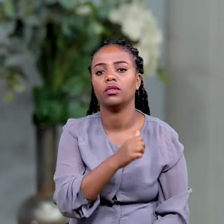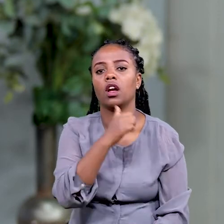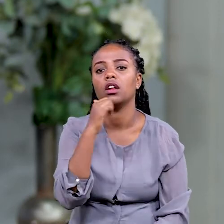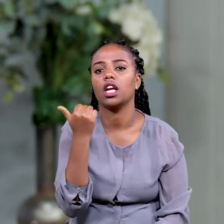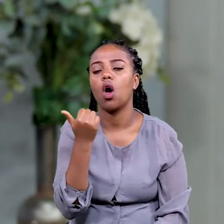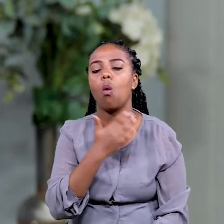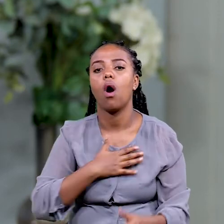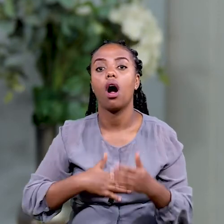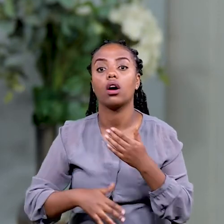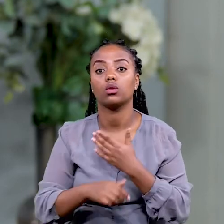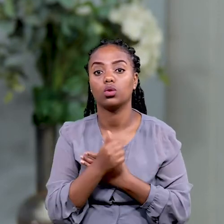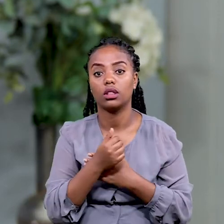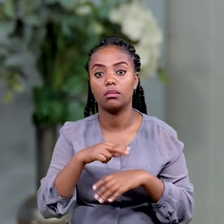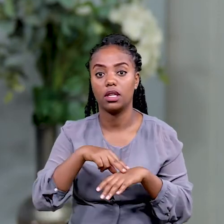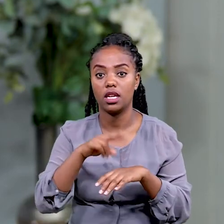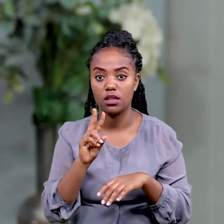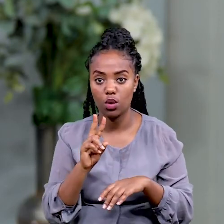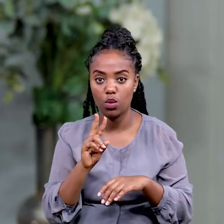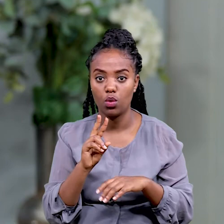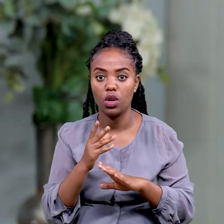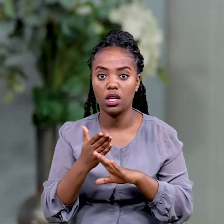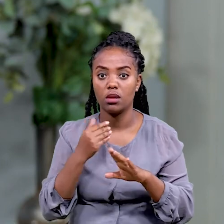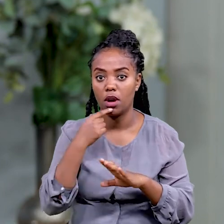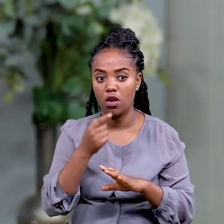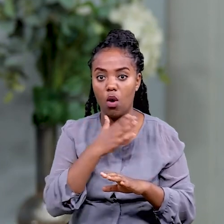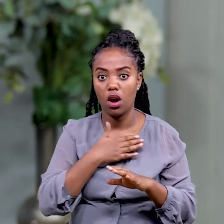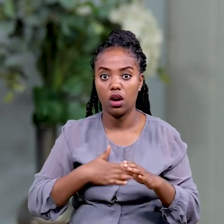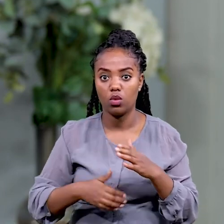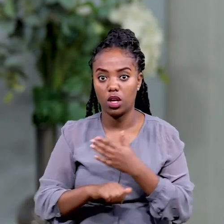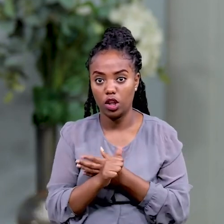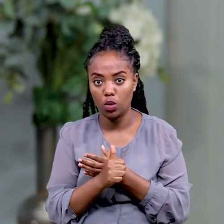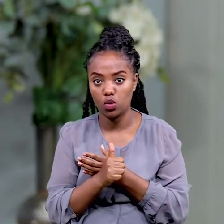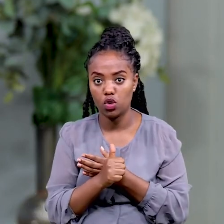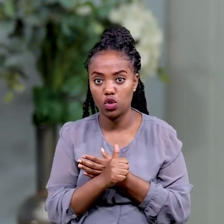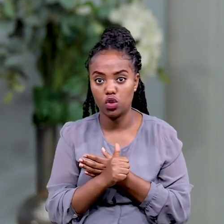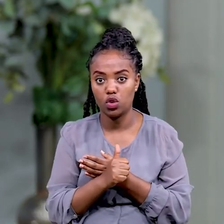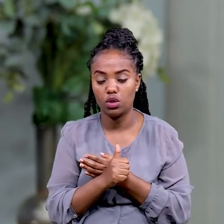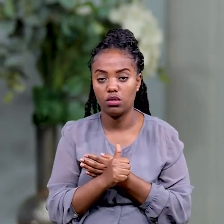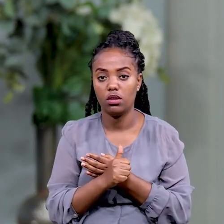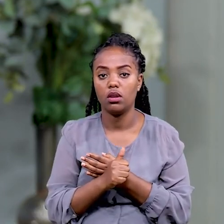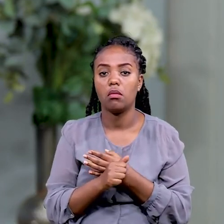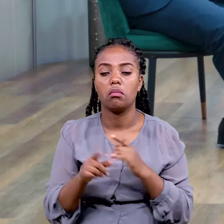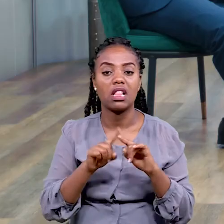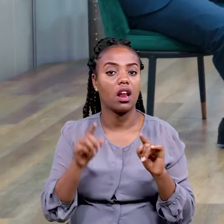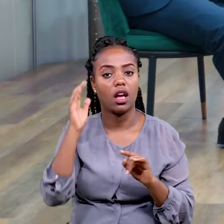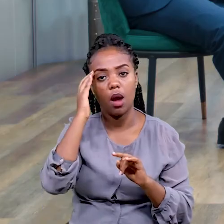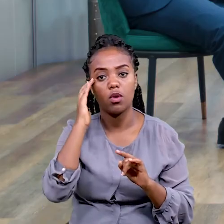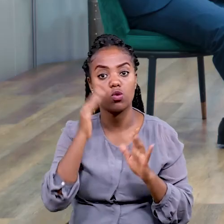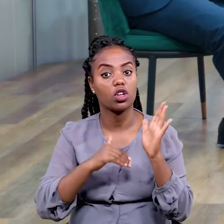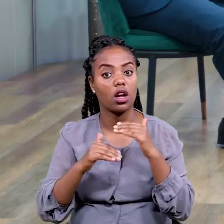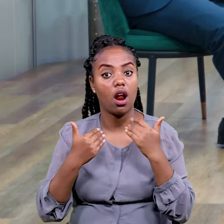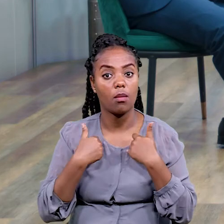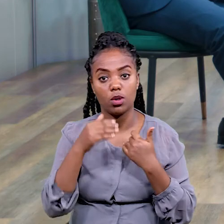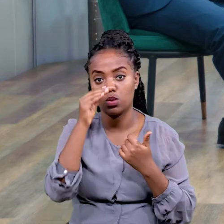ሌላው ከአካል ጉዳት የሚነሳው ቅድም እንዳልነው አካል ጉዳተኞች ሆኖ በተለይ የአእምሮ ችግር